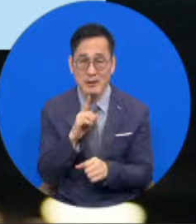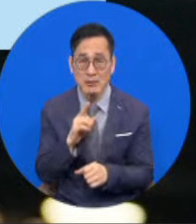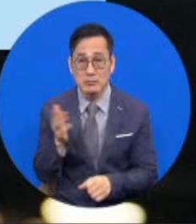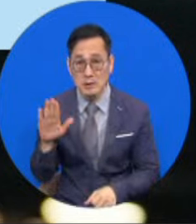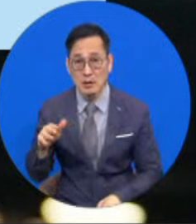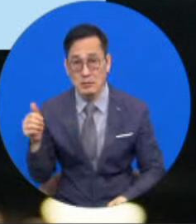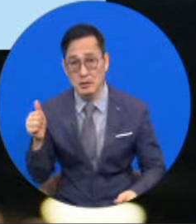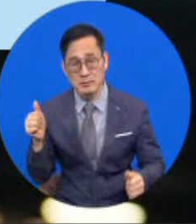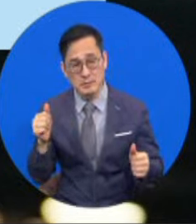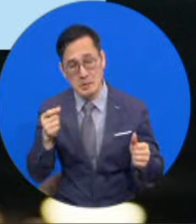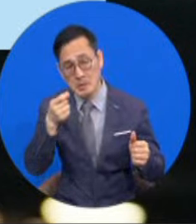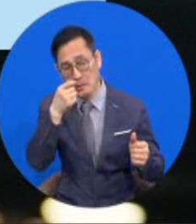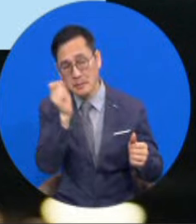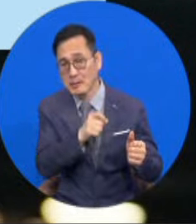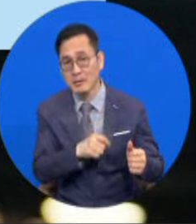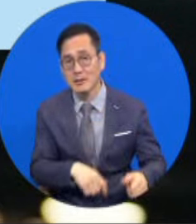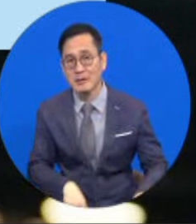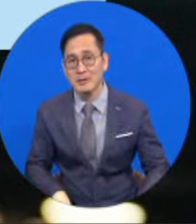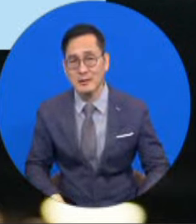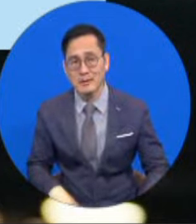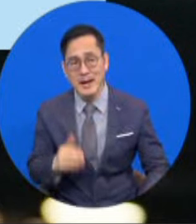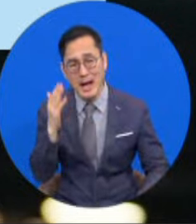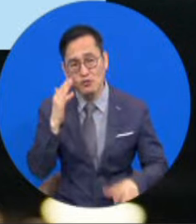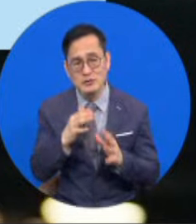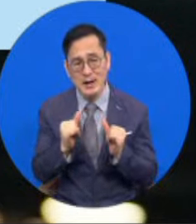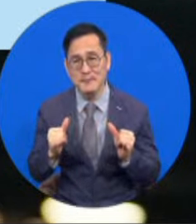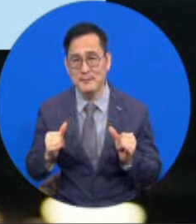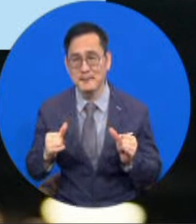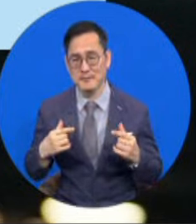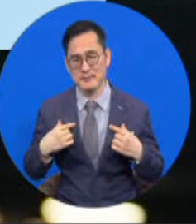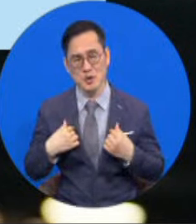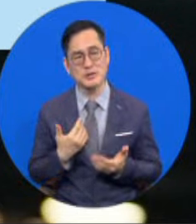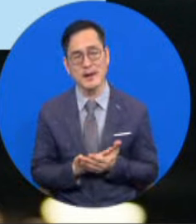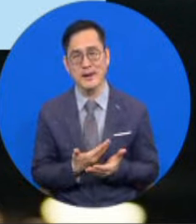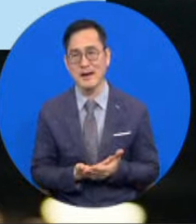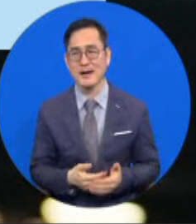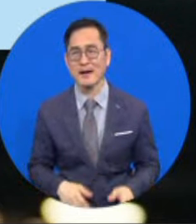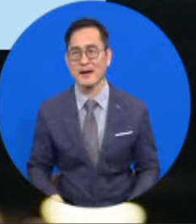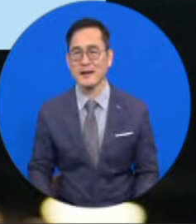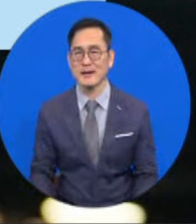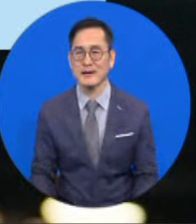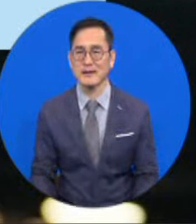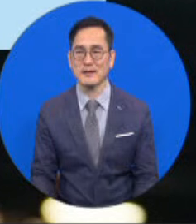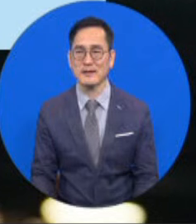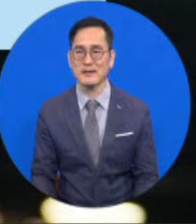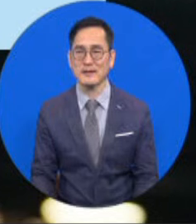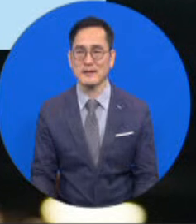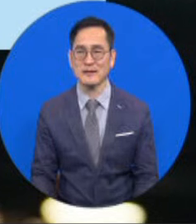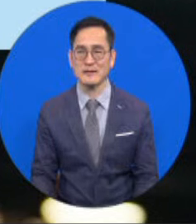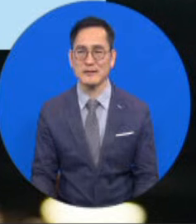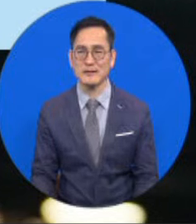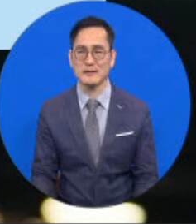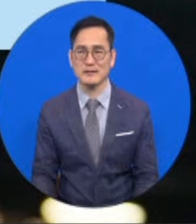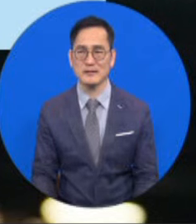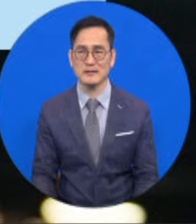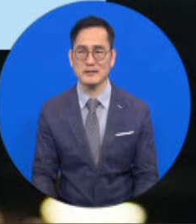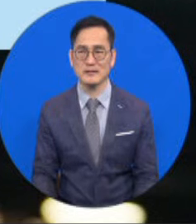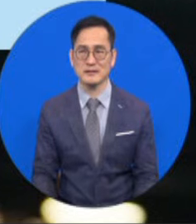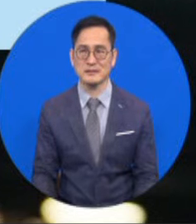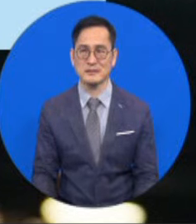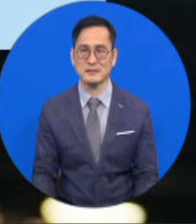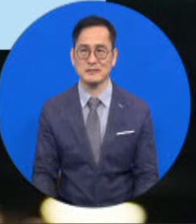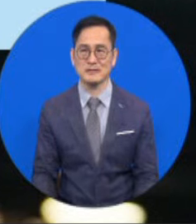벤탄쿠르가 인터뷰에서 한국인의 유니폼을 받아달라라는 질문에 대해서 소니 손흥민 사촌 유니폼 줘도 모를